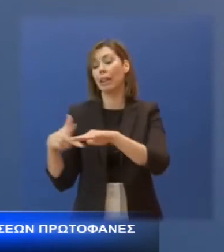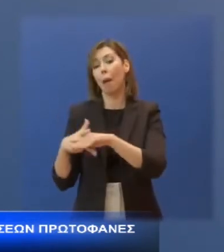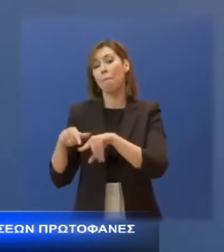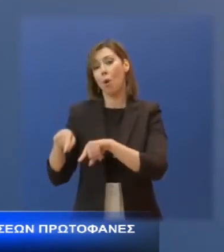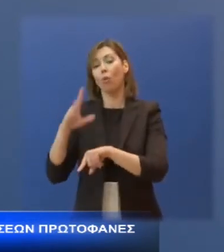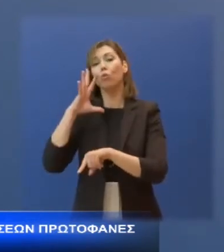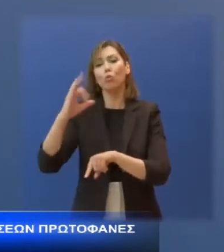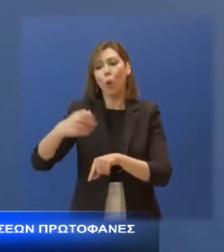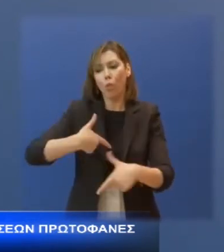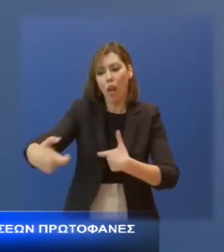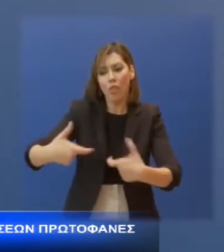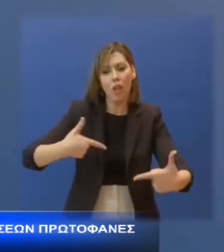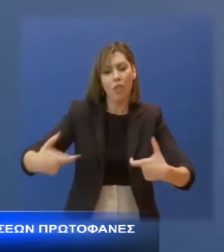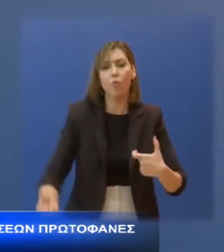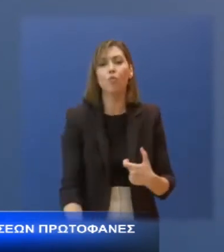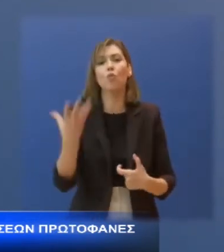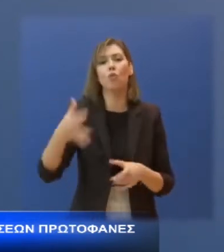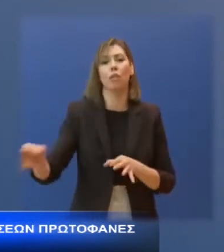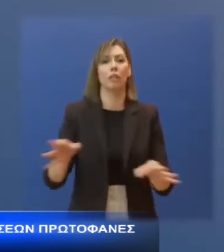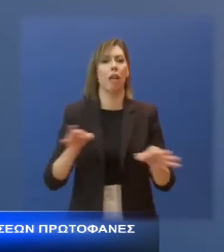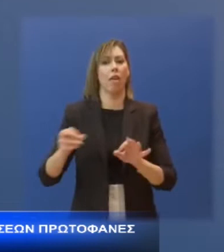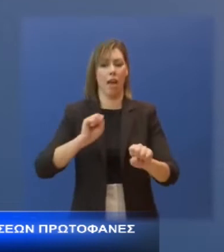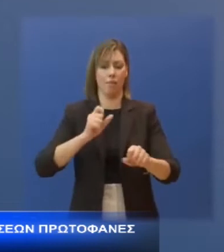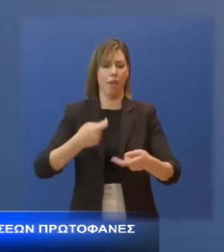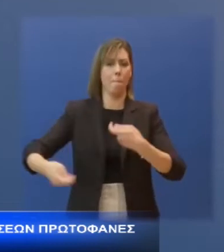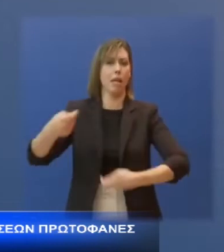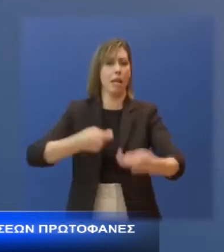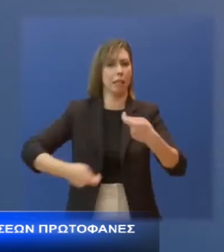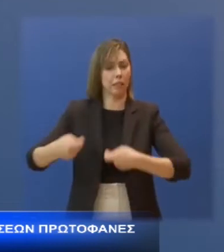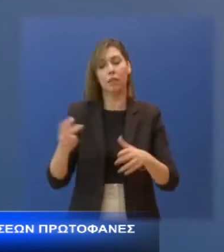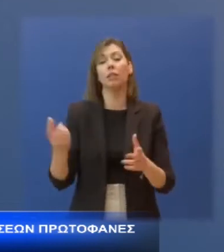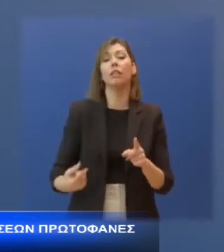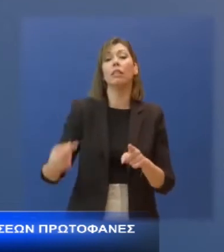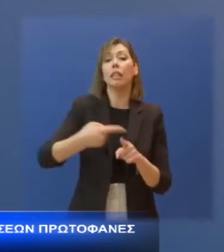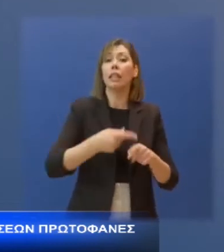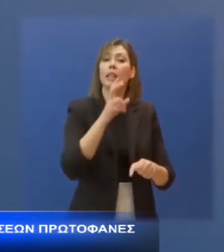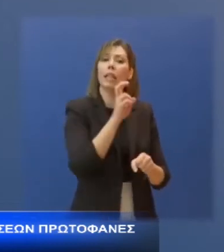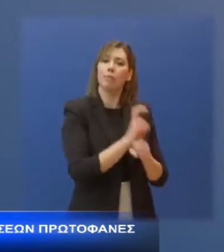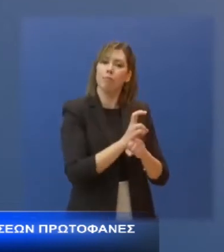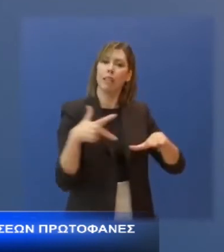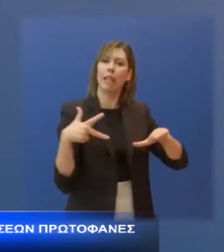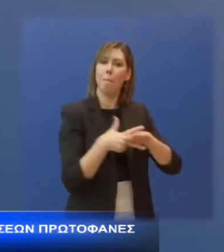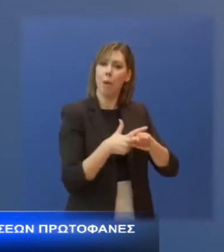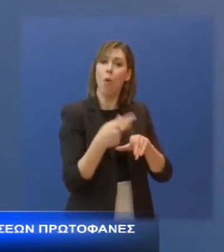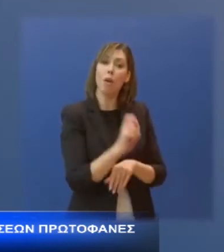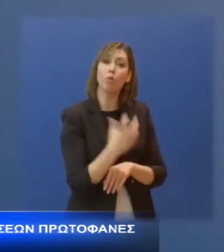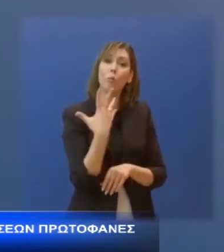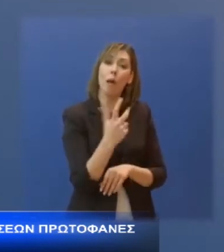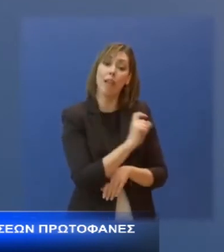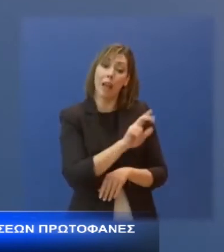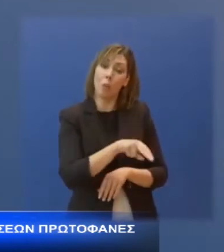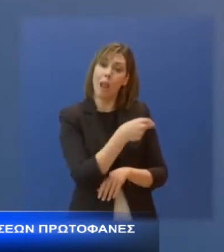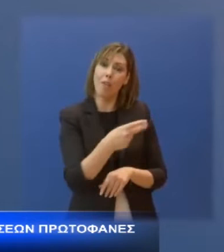δανειοδότηση νέων επενδυτικών σχεδίων. Ενεργοποιήθηκε το Ταμείο Μικροπιστώσεων ύψους 21,5 εκατομμυρίων ευρώ με διαχειριστή την Ελληνική